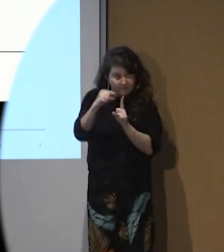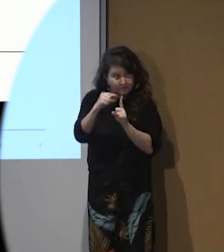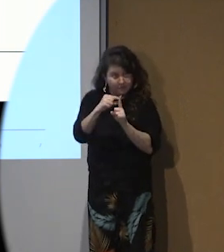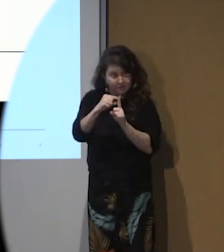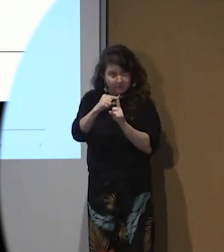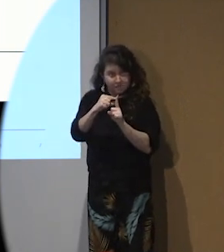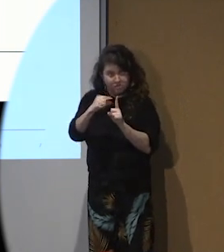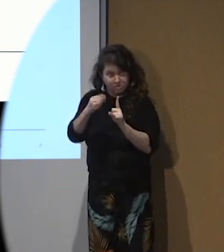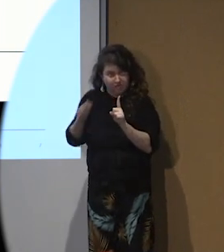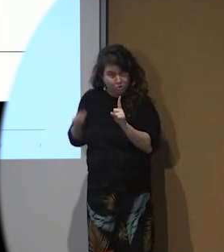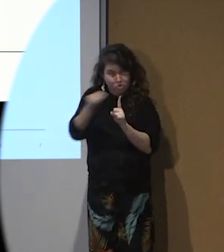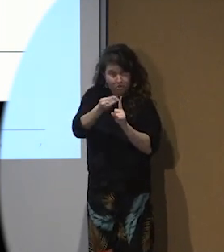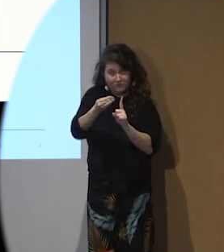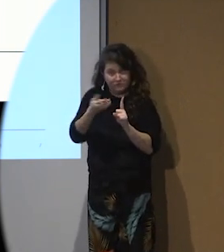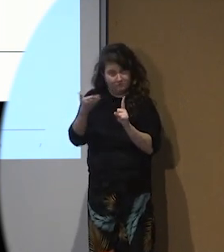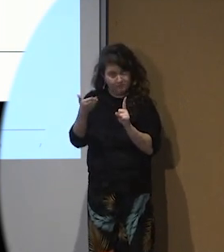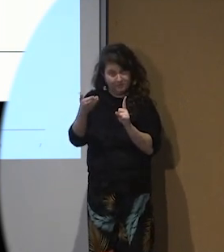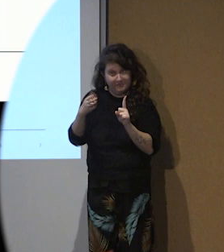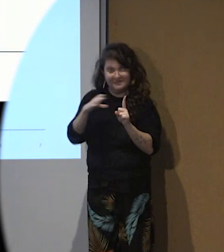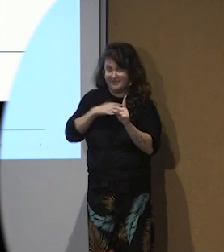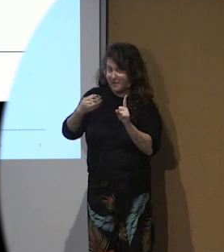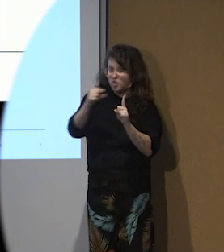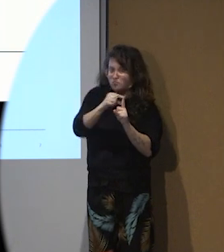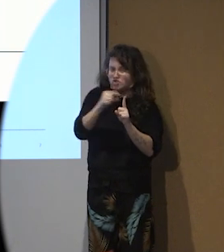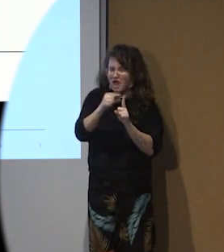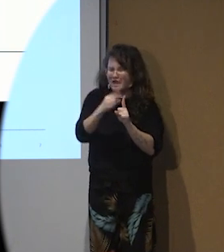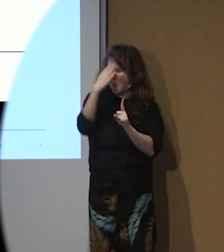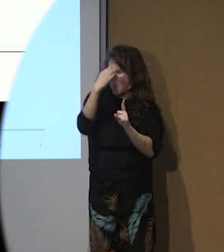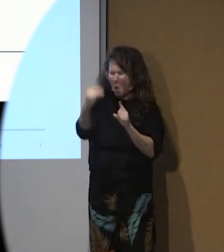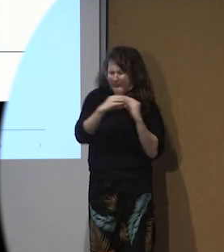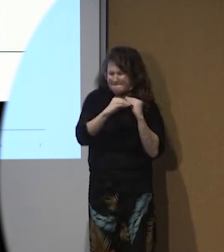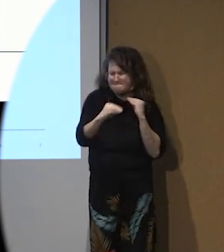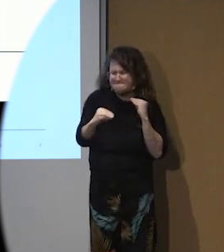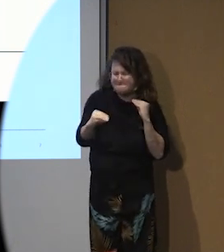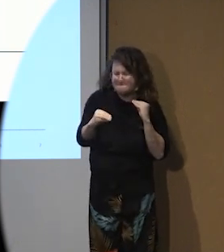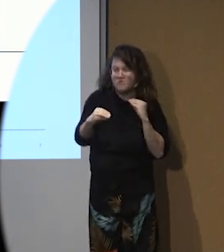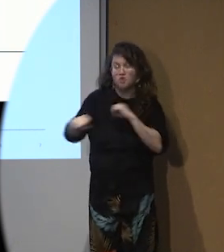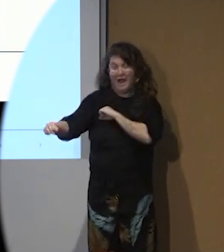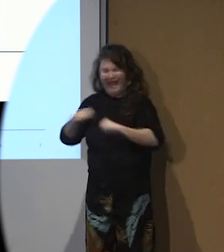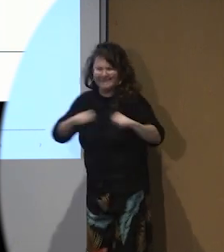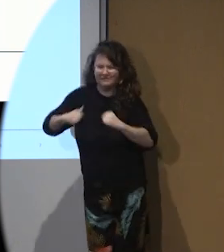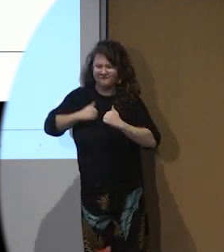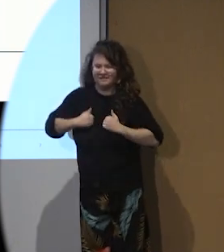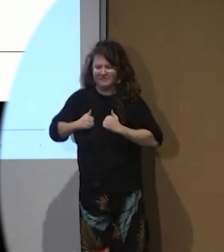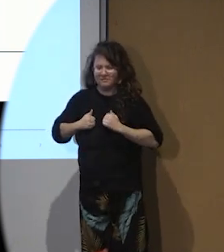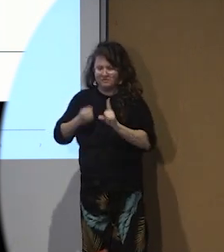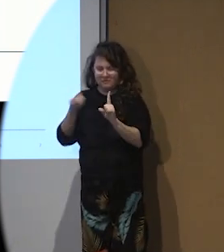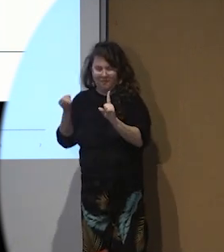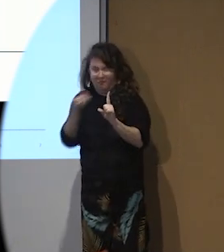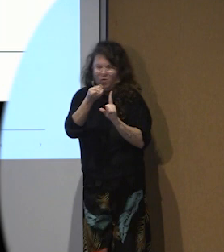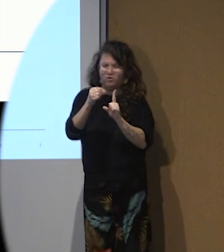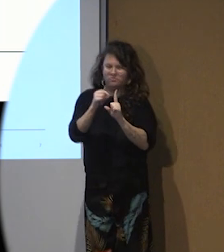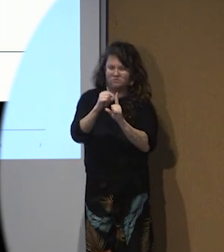réveiller des gènes en sommeil, qui donc vont être réactivés et codés pour